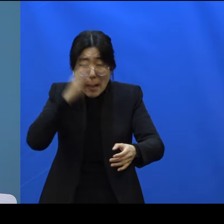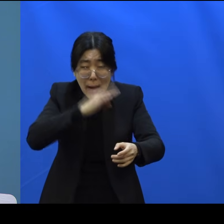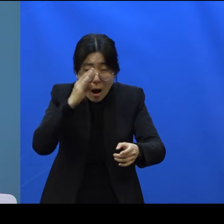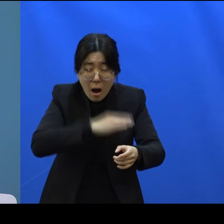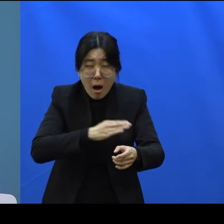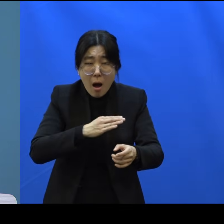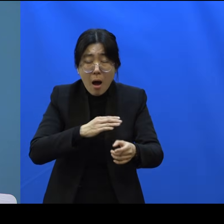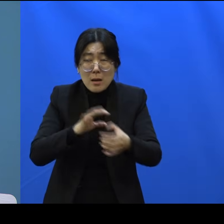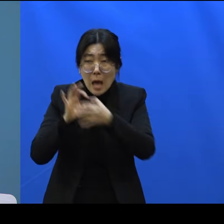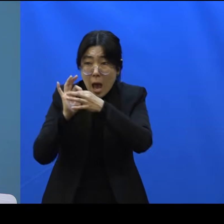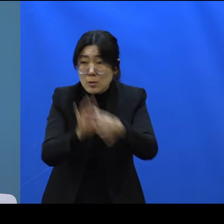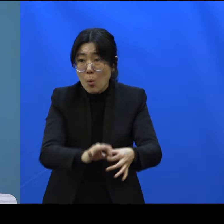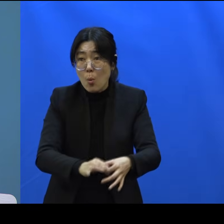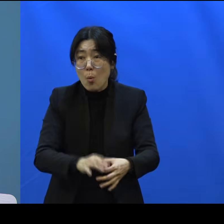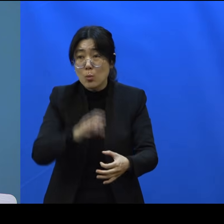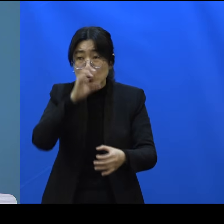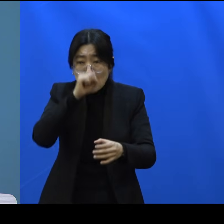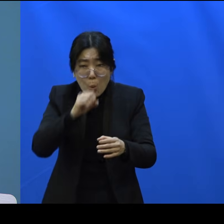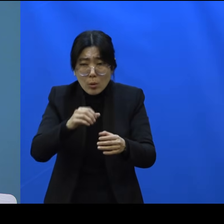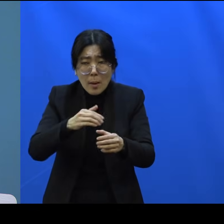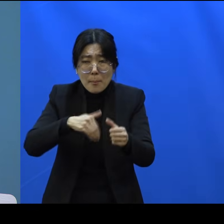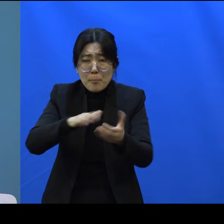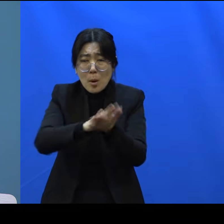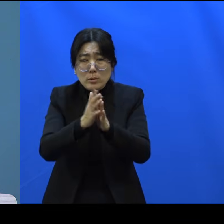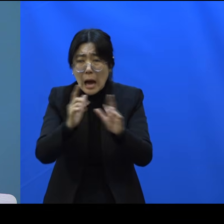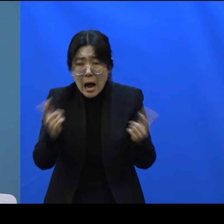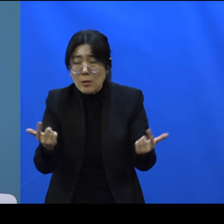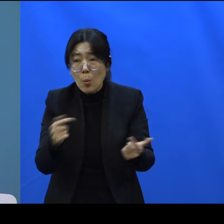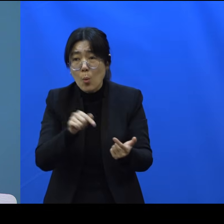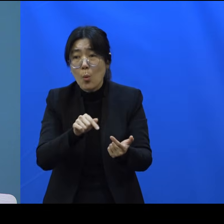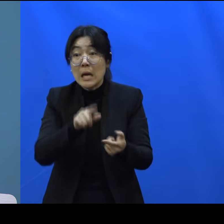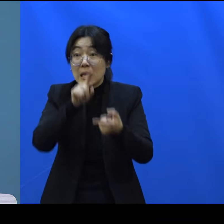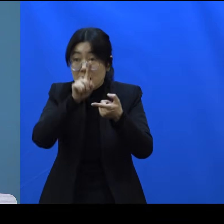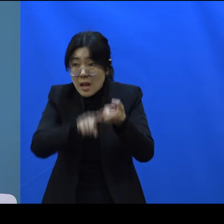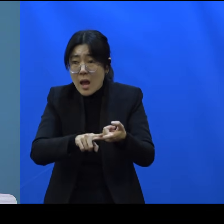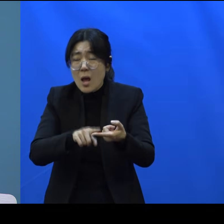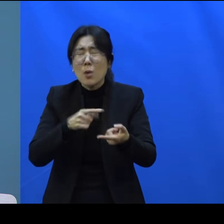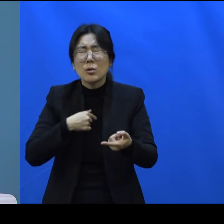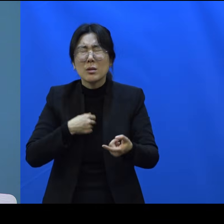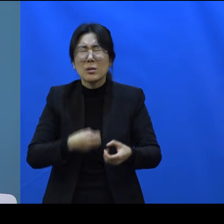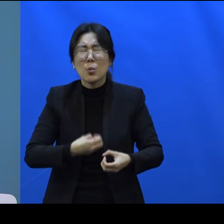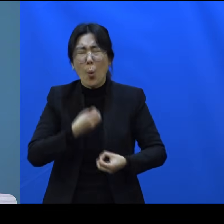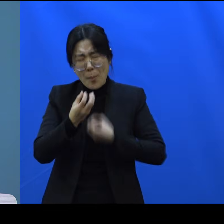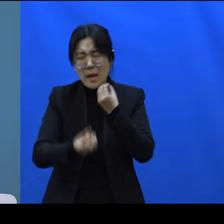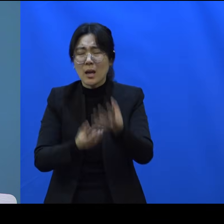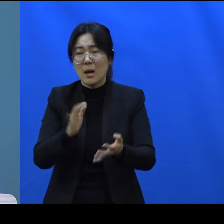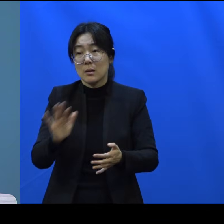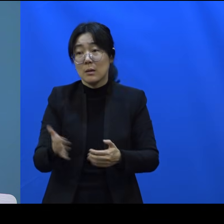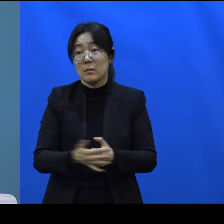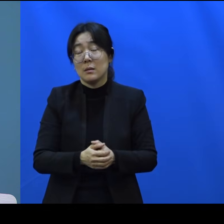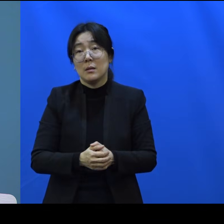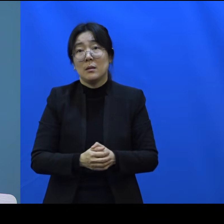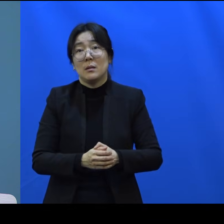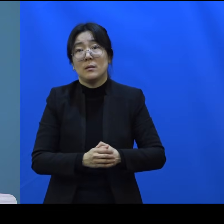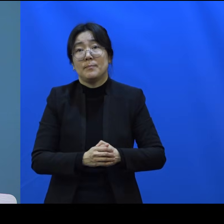여러분, 우리 자신에 대한 이 평가를 우리가 너무 이제 이렇게